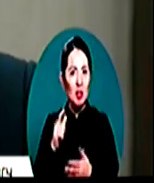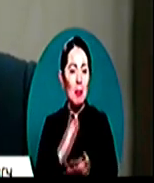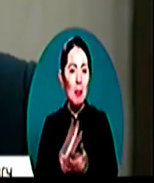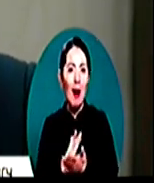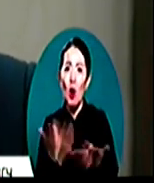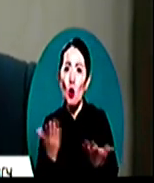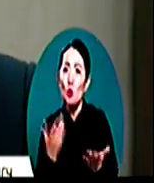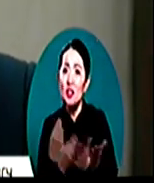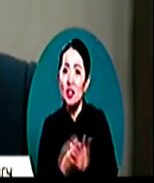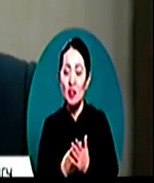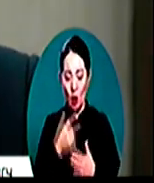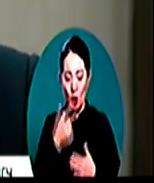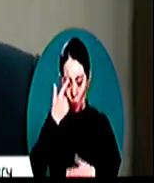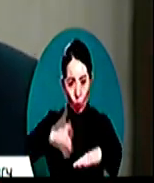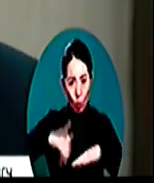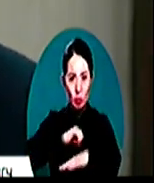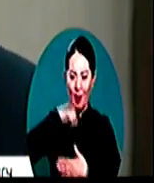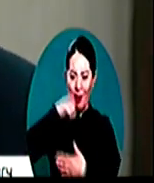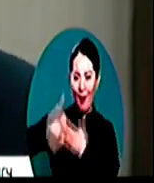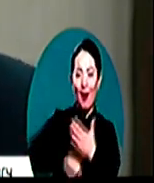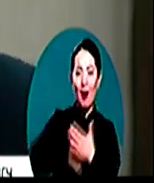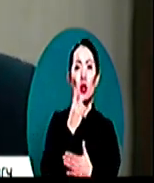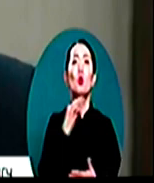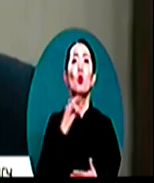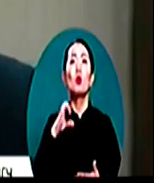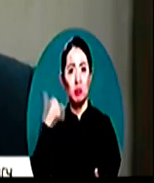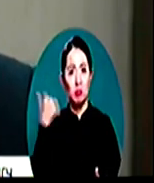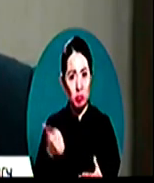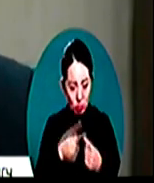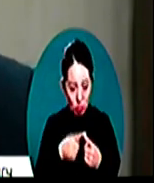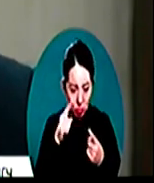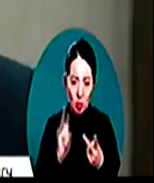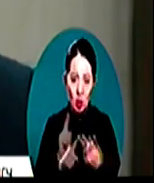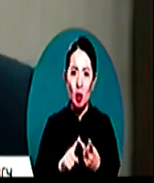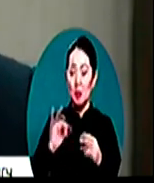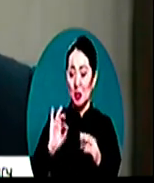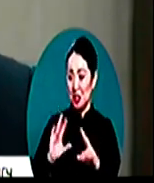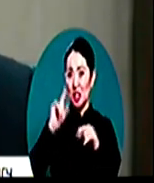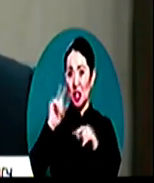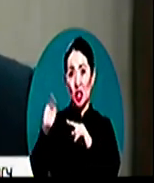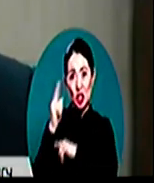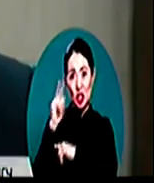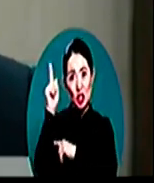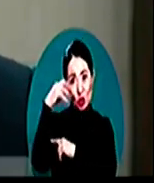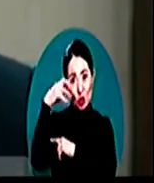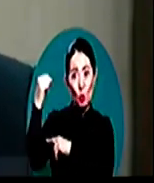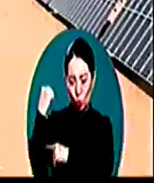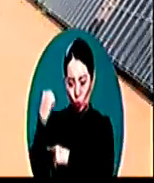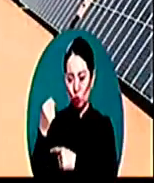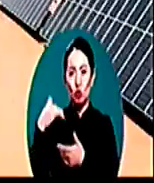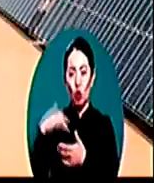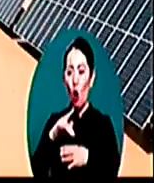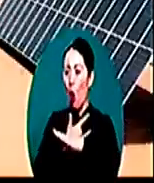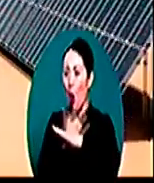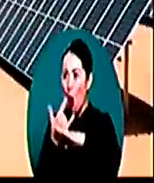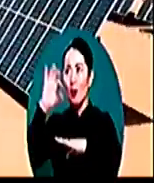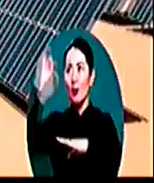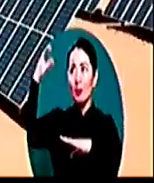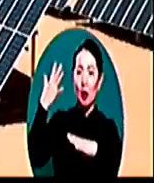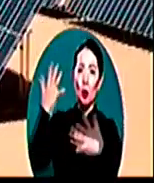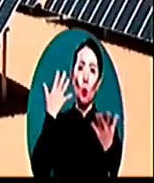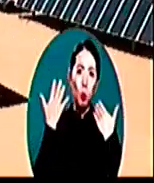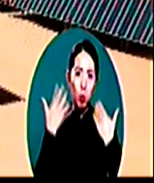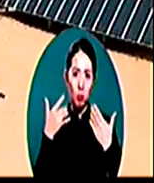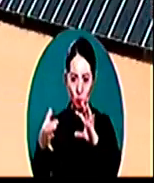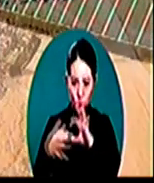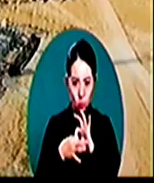нөөц ихтэй. Тохиолдох юм бол манад бол одоо хангалттай нүүрс байна. За, мөн одоо сэргээтгч хүчний асар их нөөс өмнгийн говьд одоо